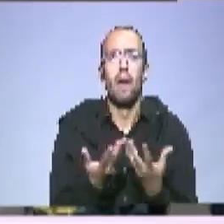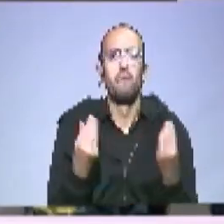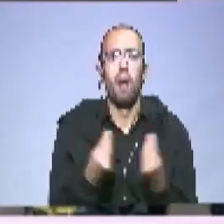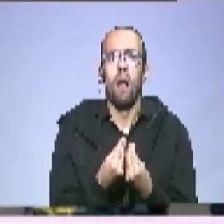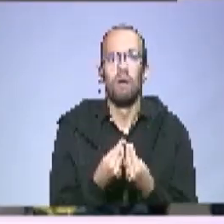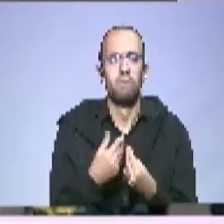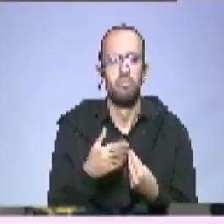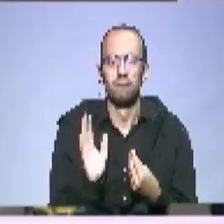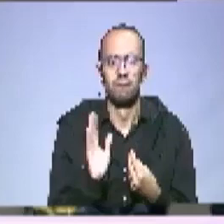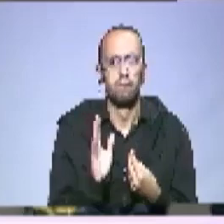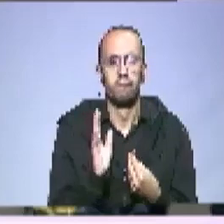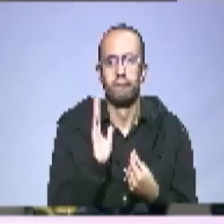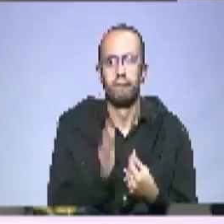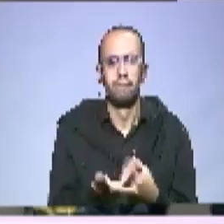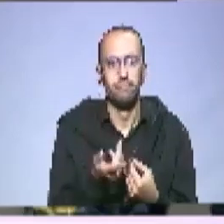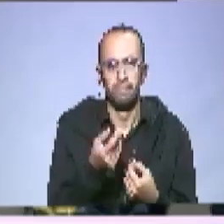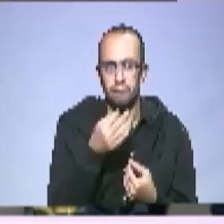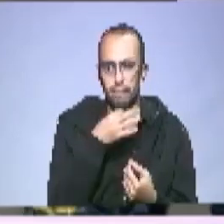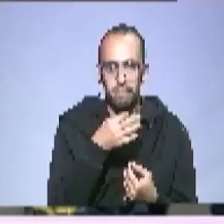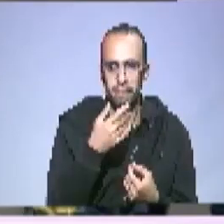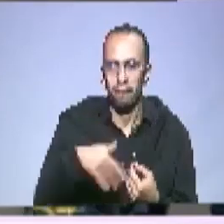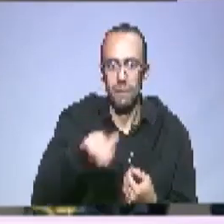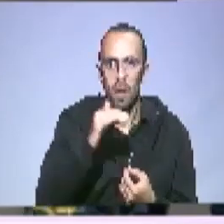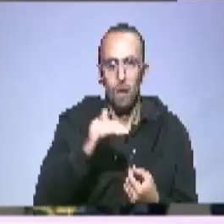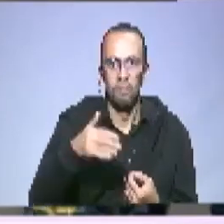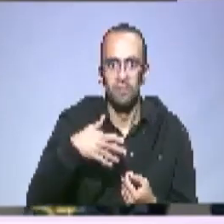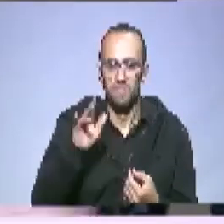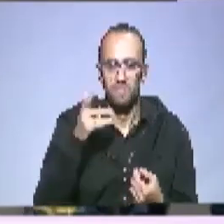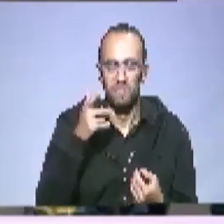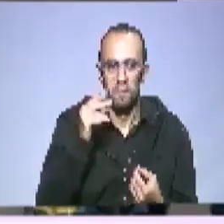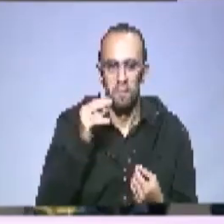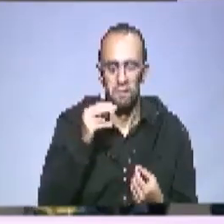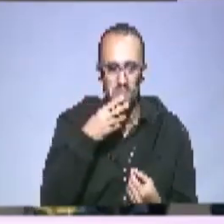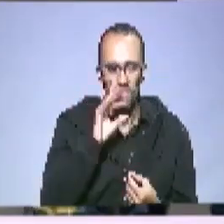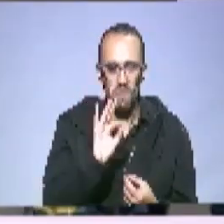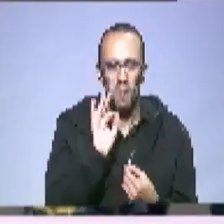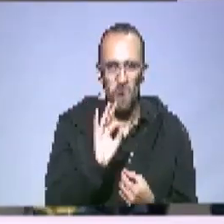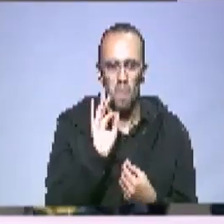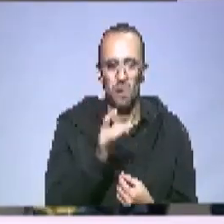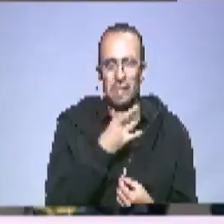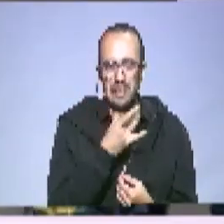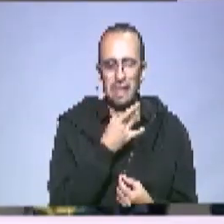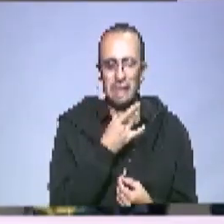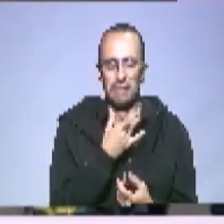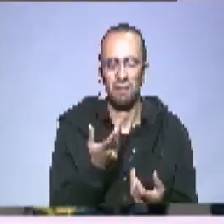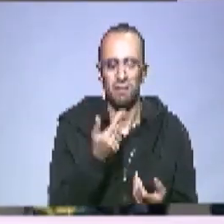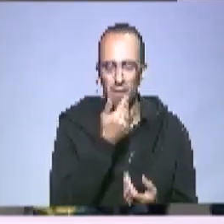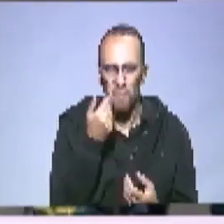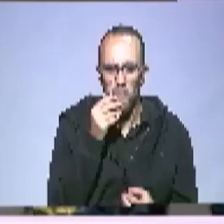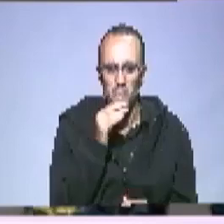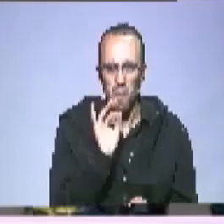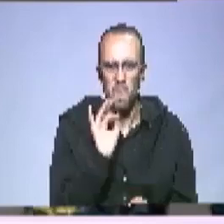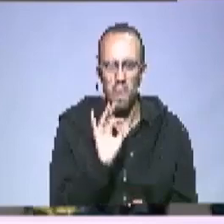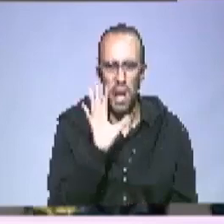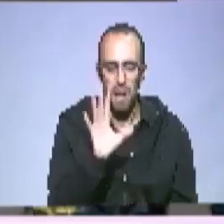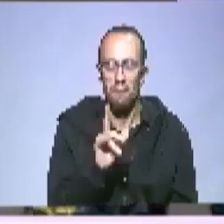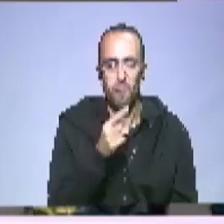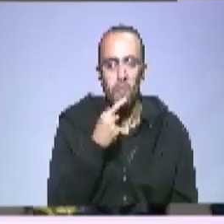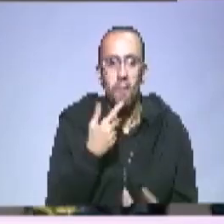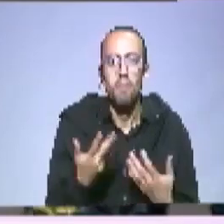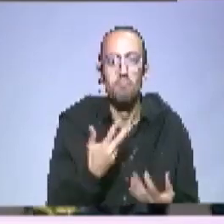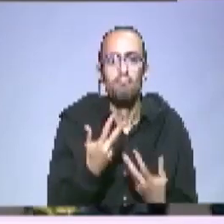بقى نخرج يعني كده كان الولاد خارجين، فنخرجهم خالص بقى بره المود الصيامي وان احنا مش عارفين نعمل لهم،